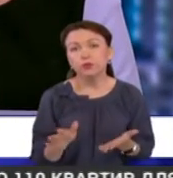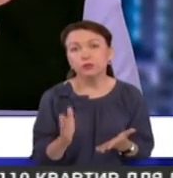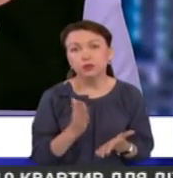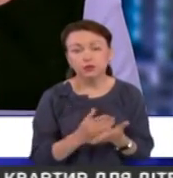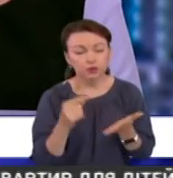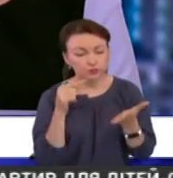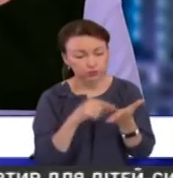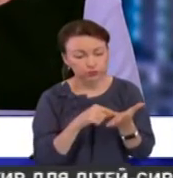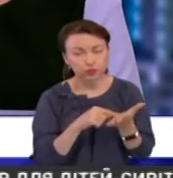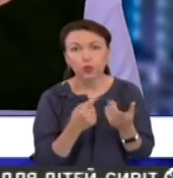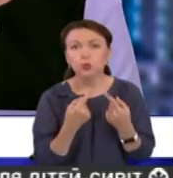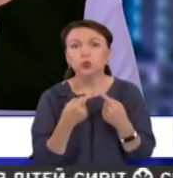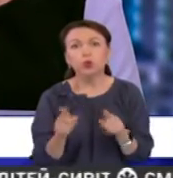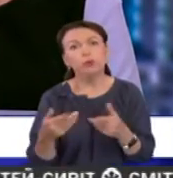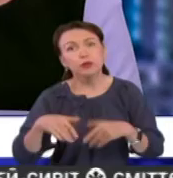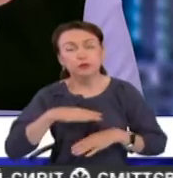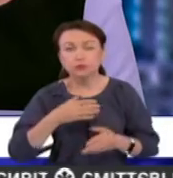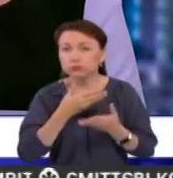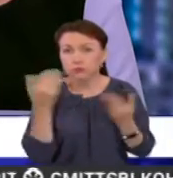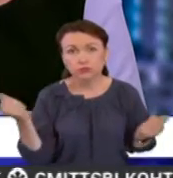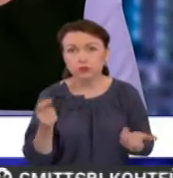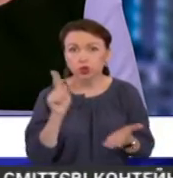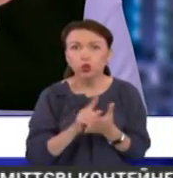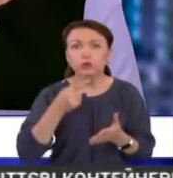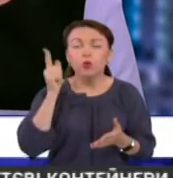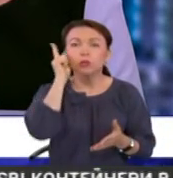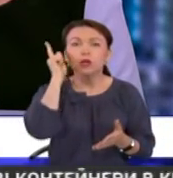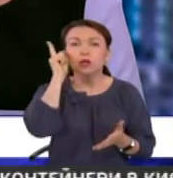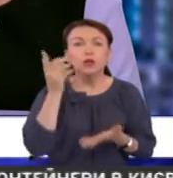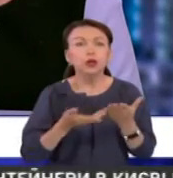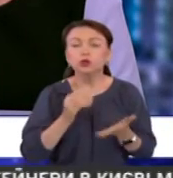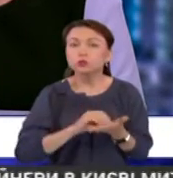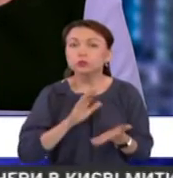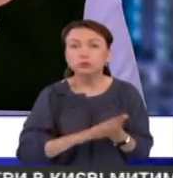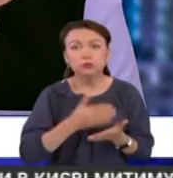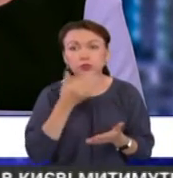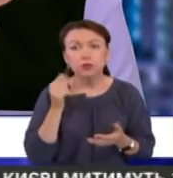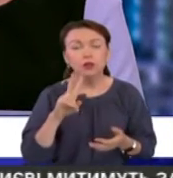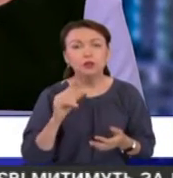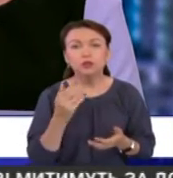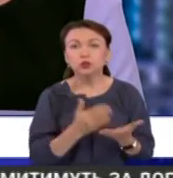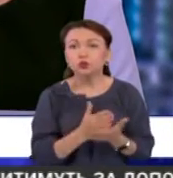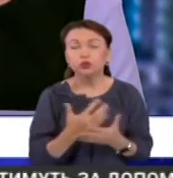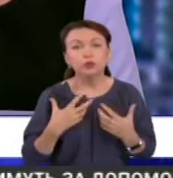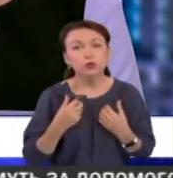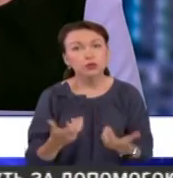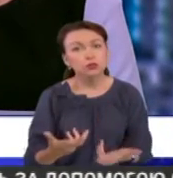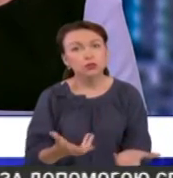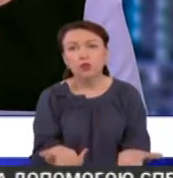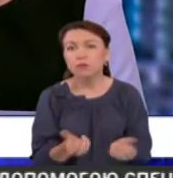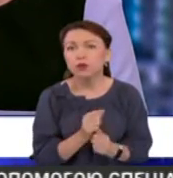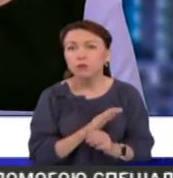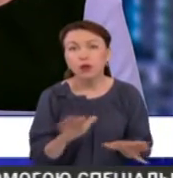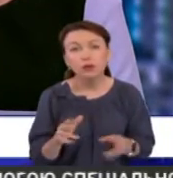графа, альтернативи немає, повинен бути вписаний мобільний телефон. Якщо він не вписаний, Національна служба здоров'я не приймає декларацію на цю